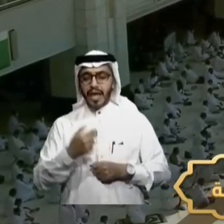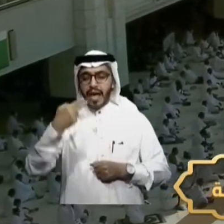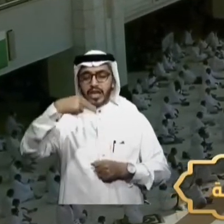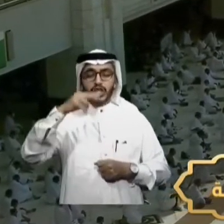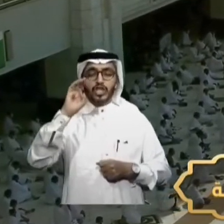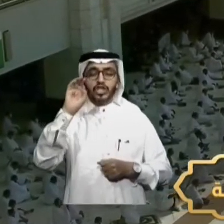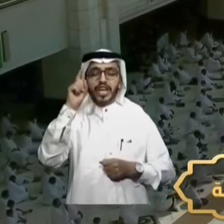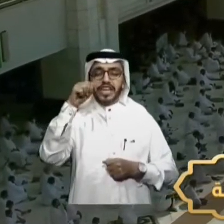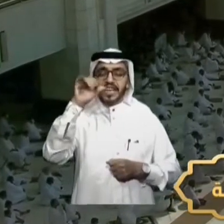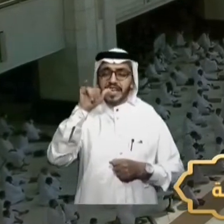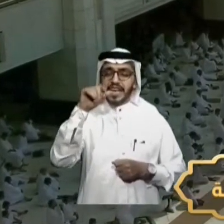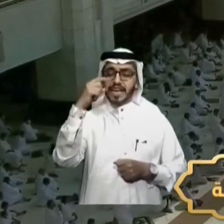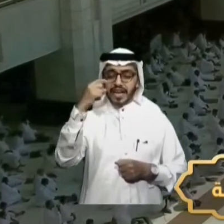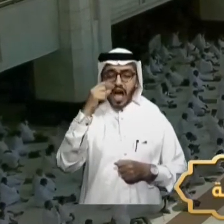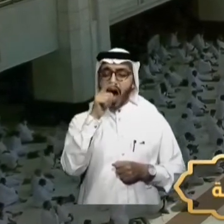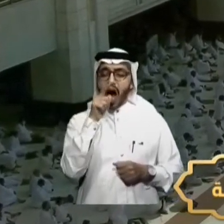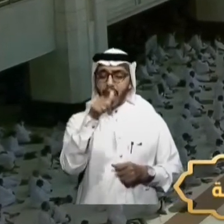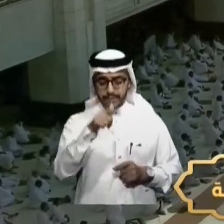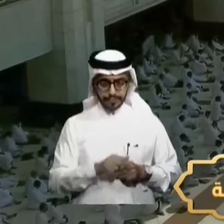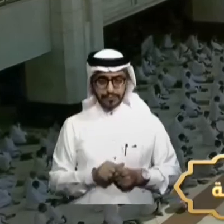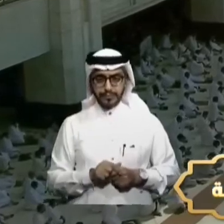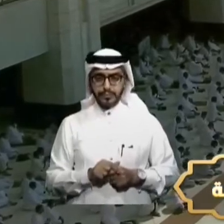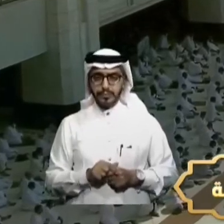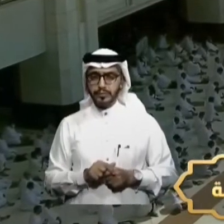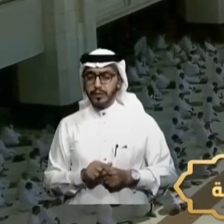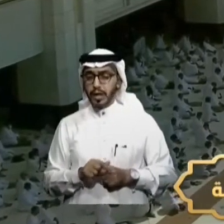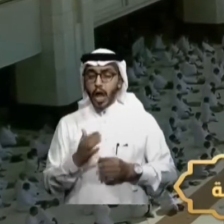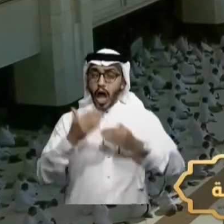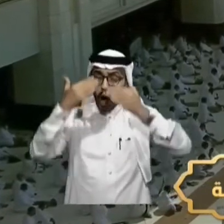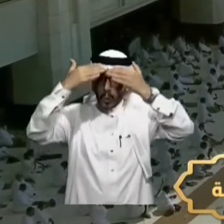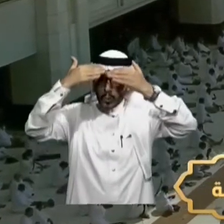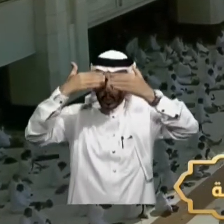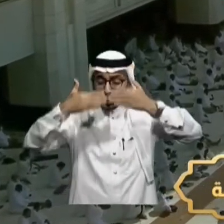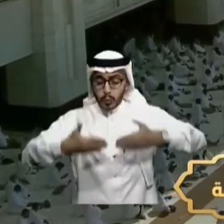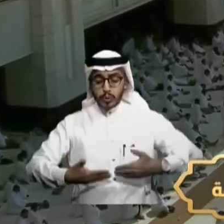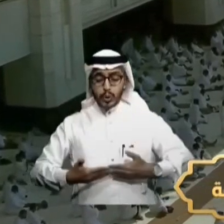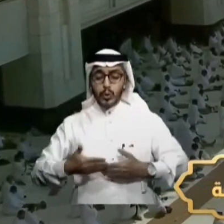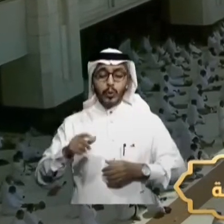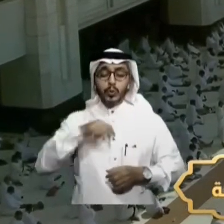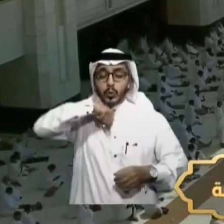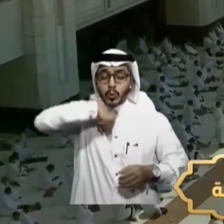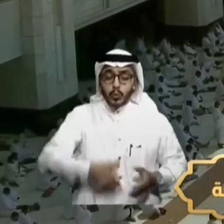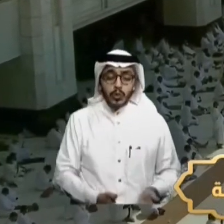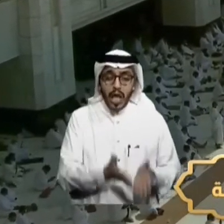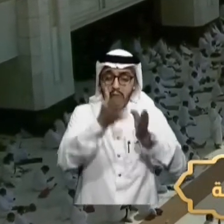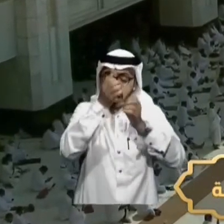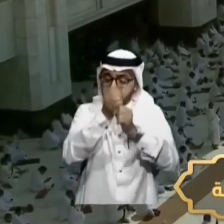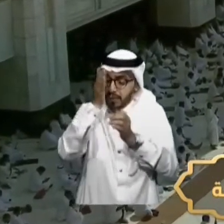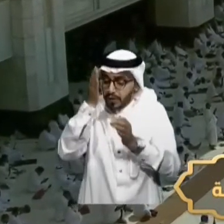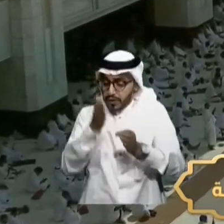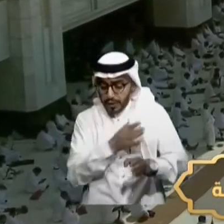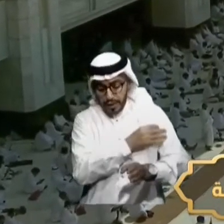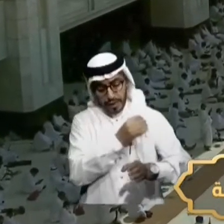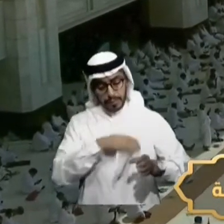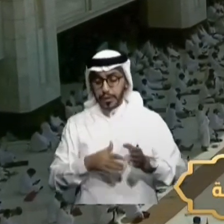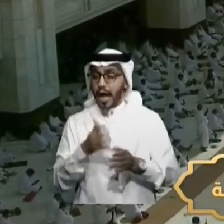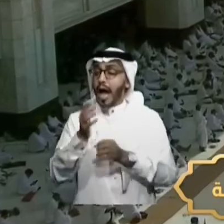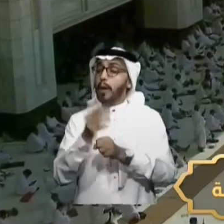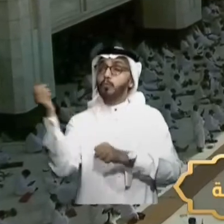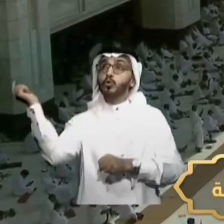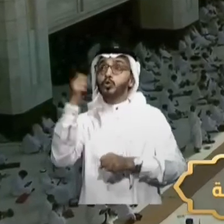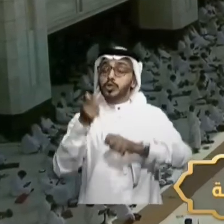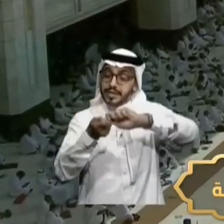عبد الله رضي الله عنه قال: ما حجبني رسول الله صلى الله عليه وسلم منذ